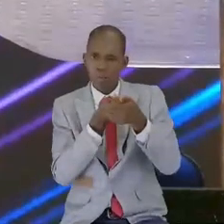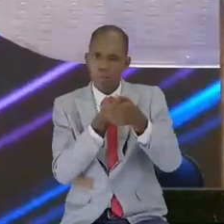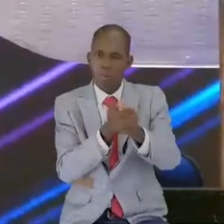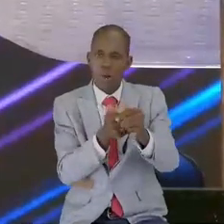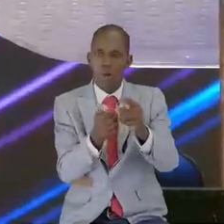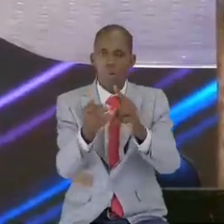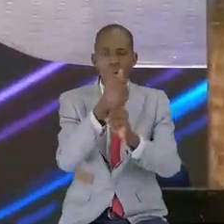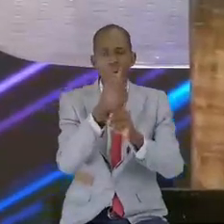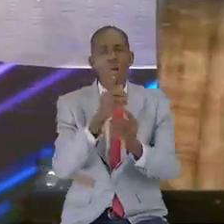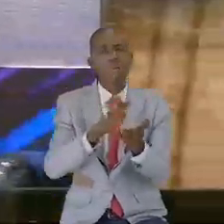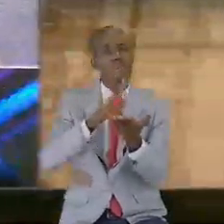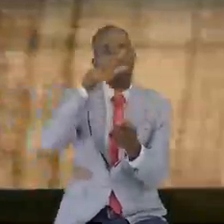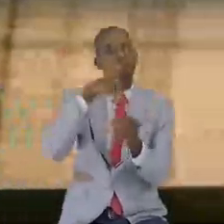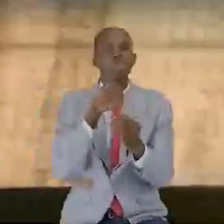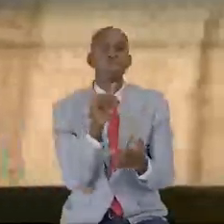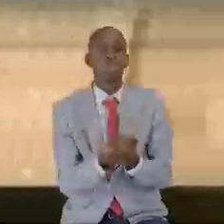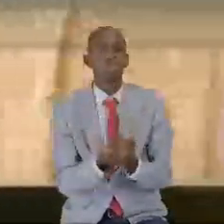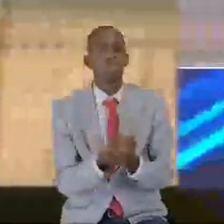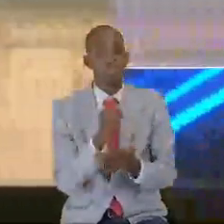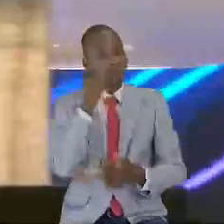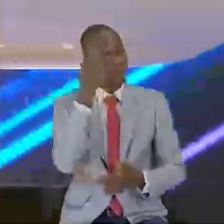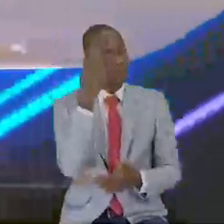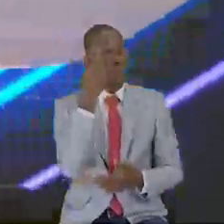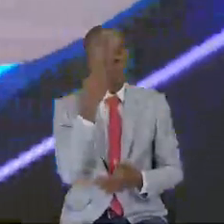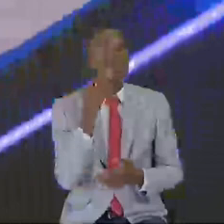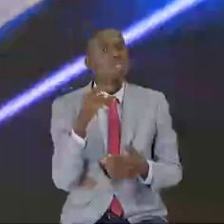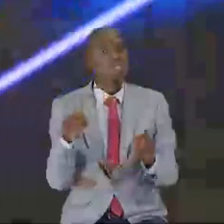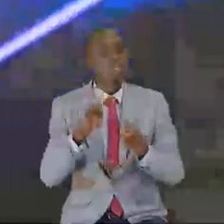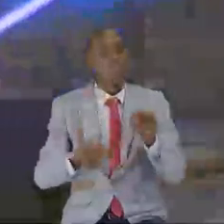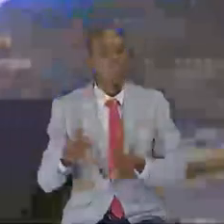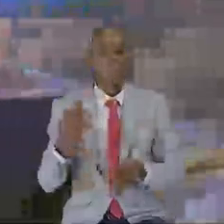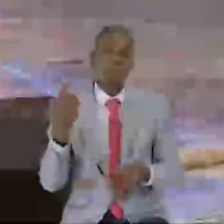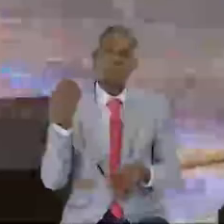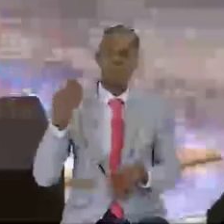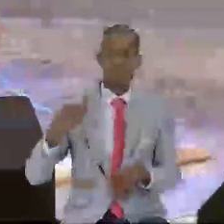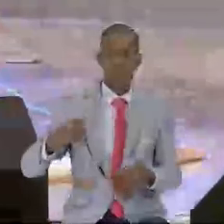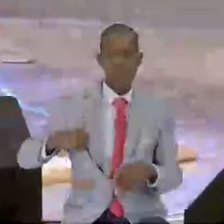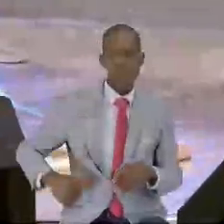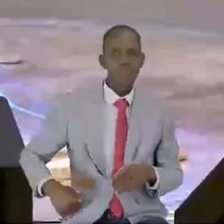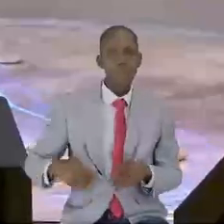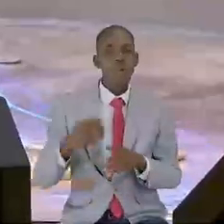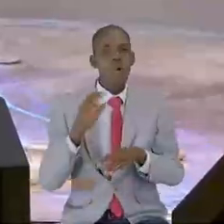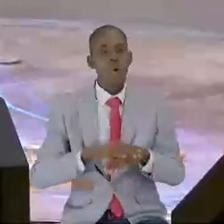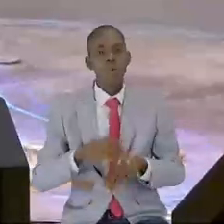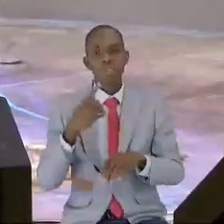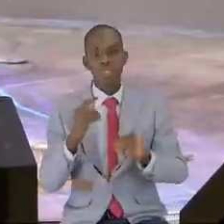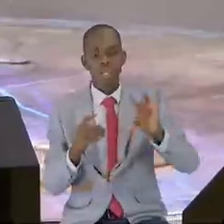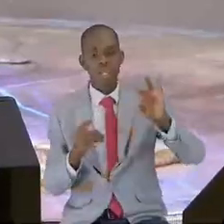glorifiaient en ça. Mais vous devez comprendre, ils étaient circoncis le huitième jour.